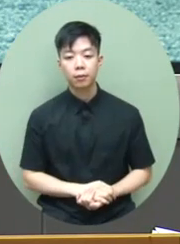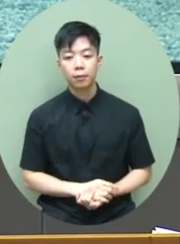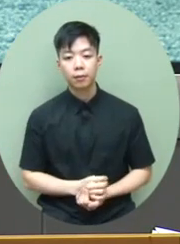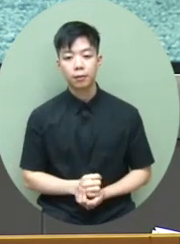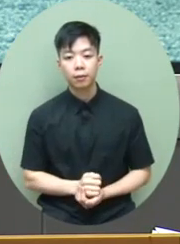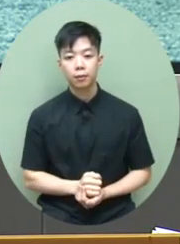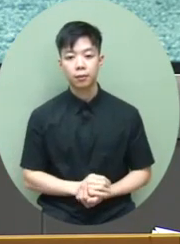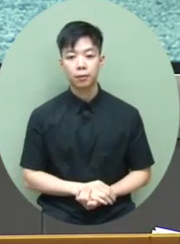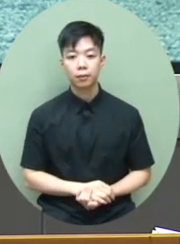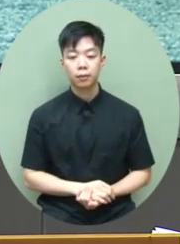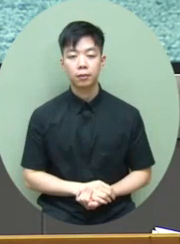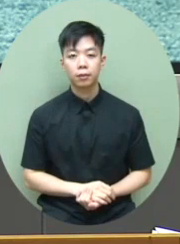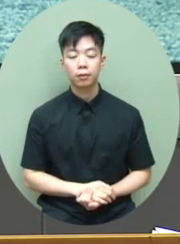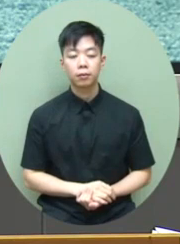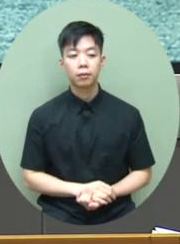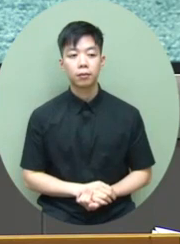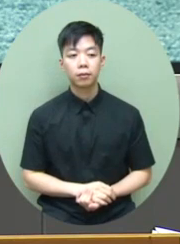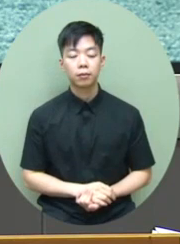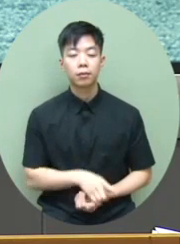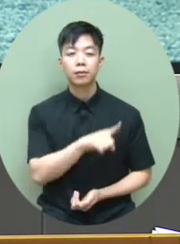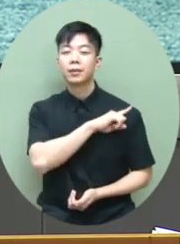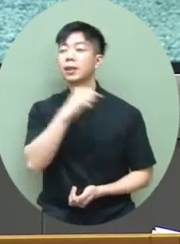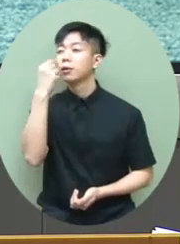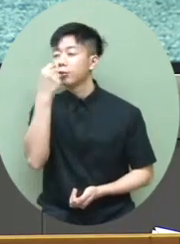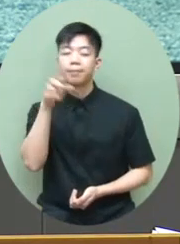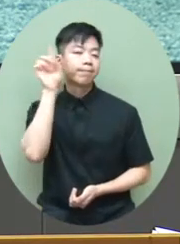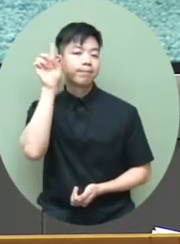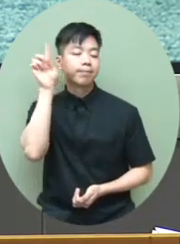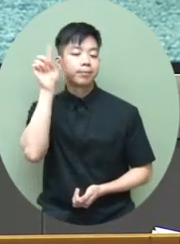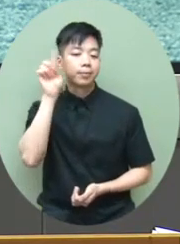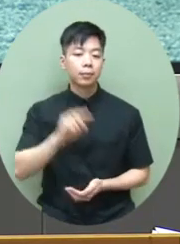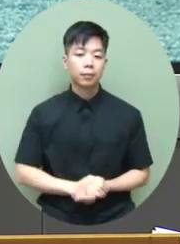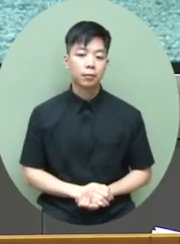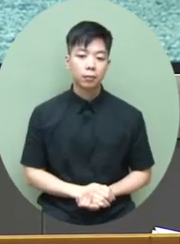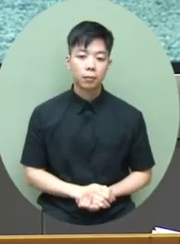就日日都有做呢個快速檢測啦。咁